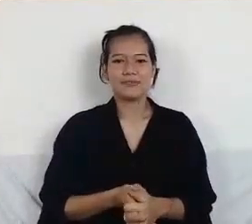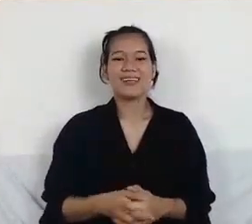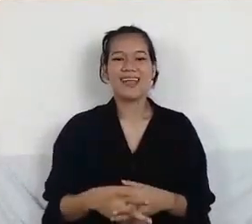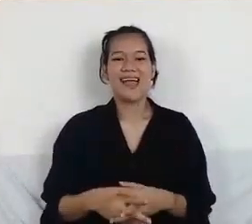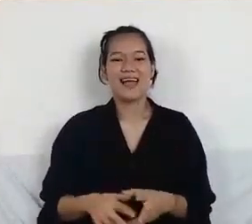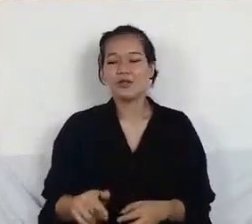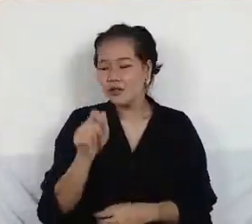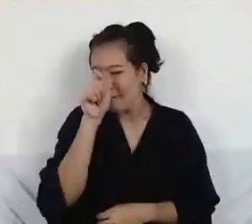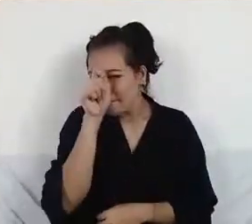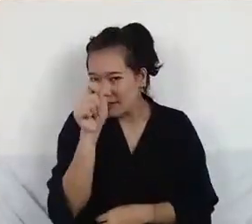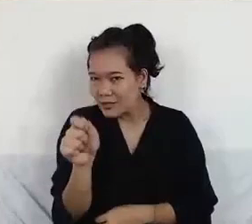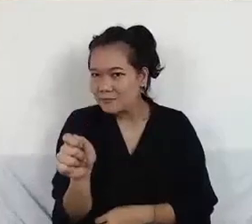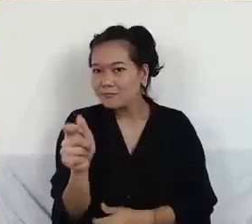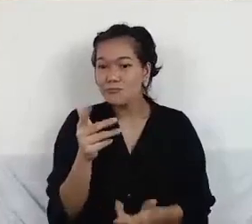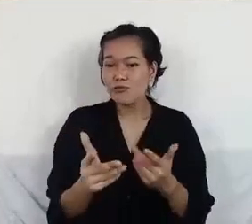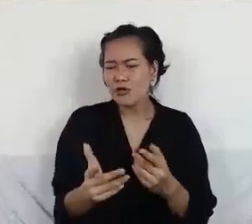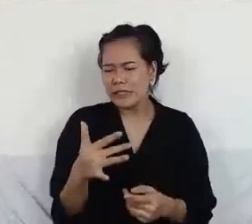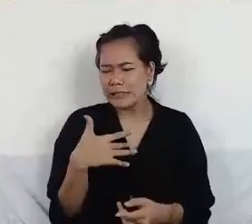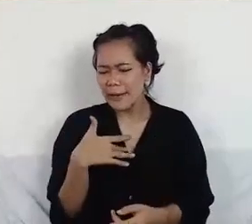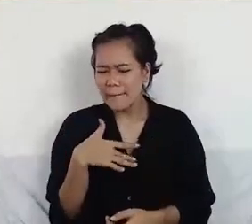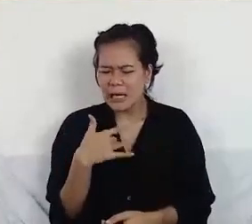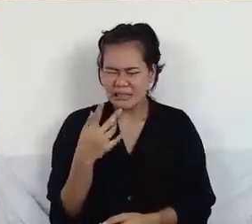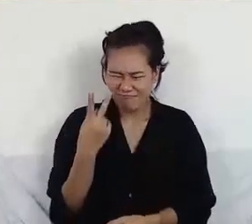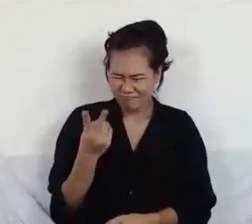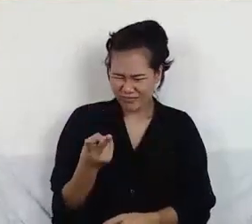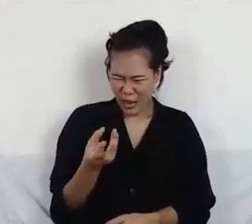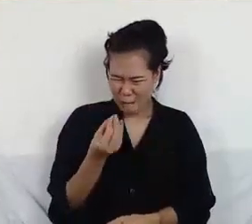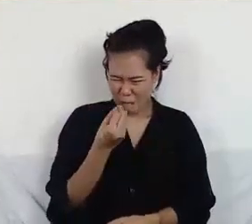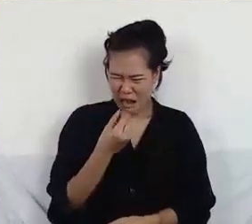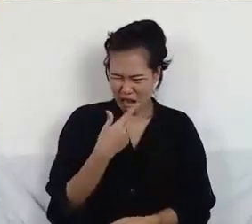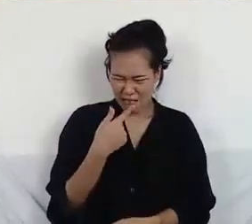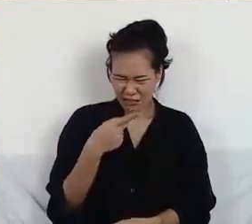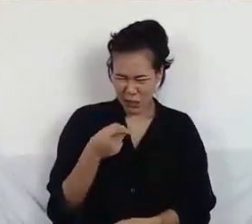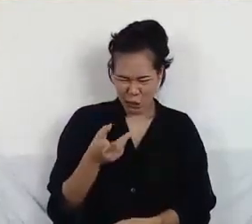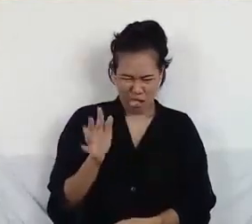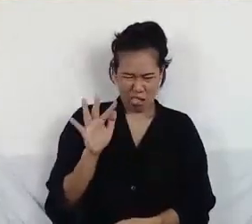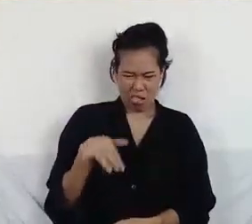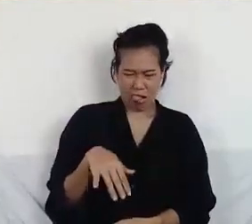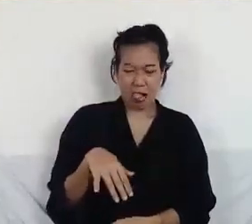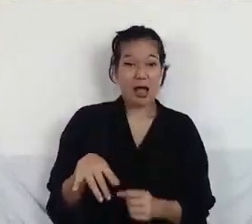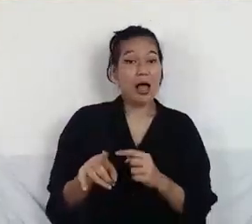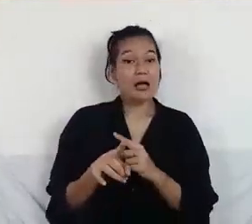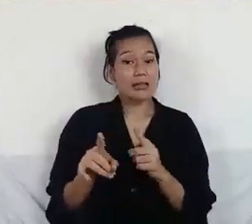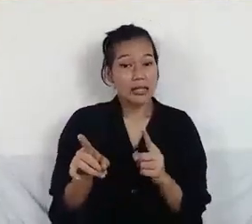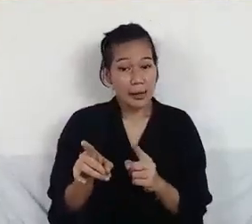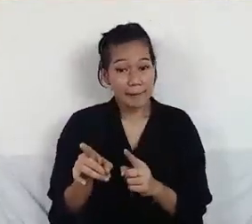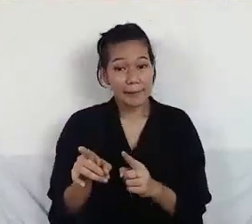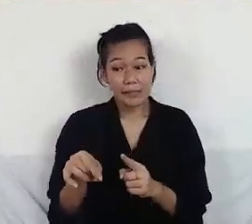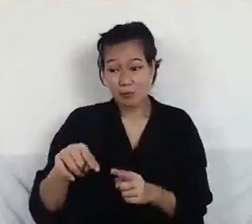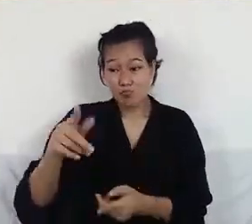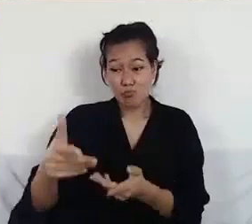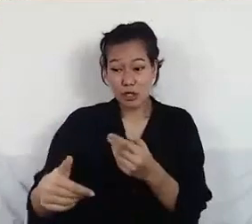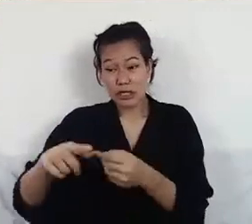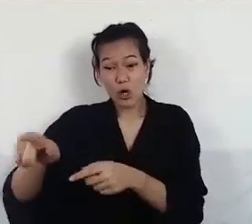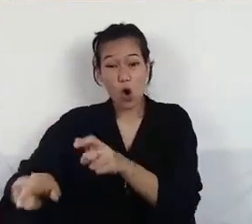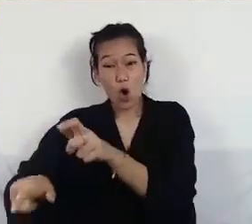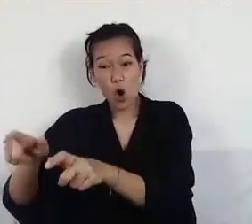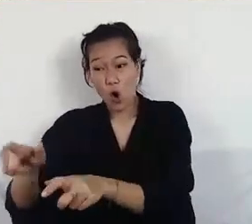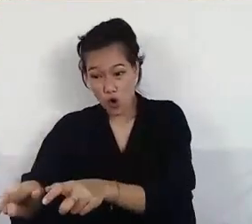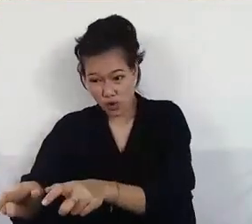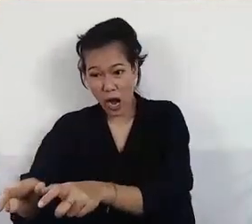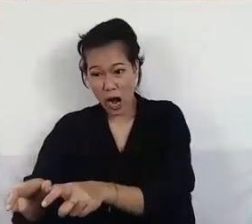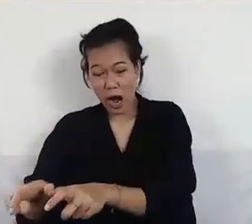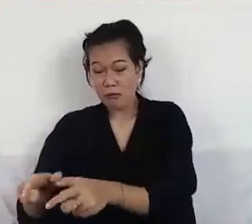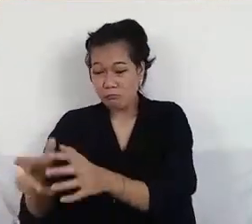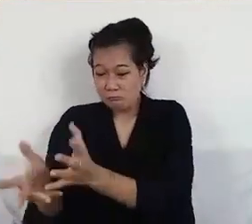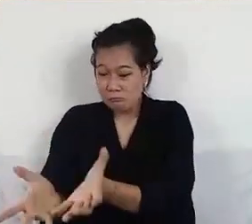itu, meskipun mungkin bagi kita, loh, makanan kok kayak begitu. Tetapi kalau bagi mereka itu adalah